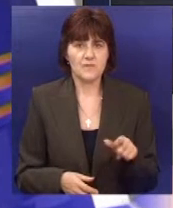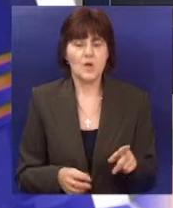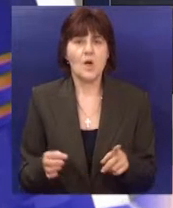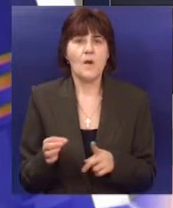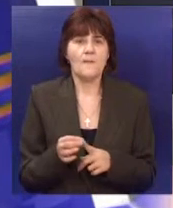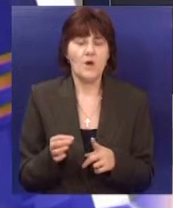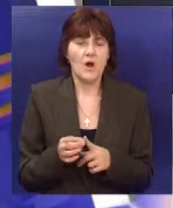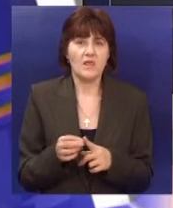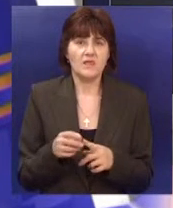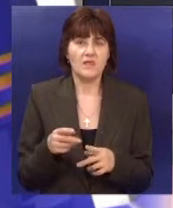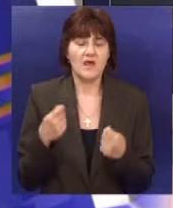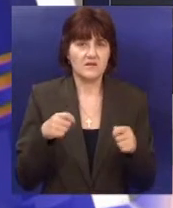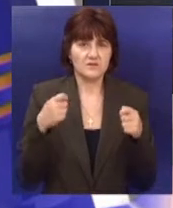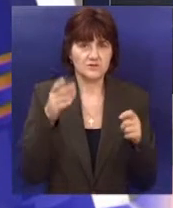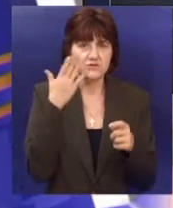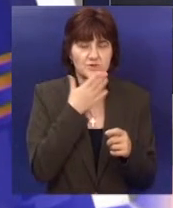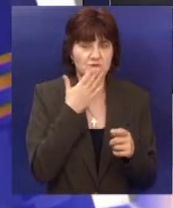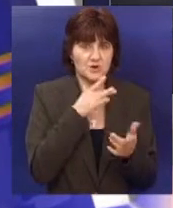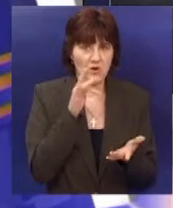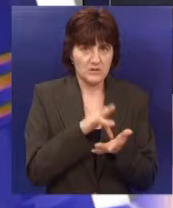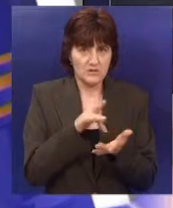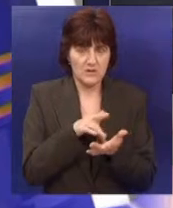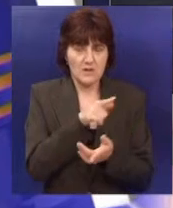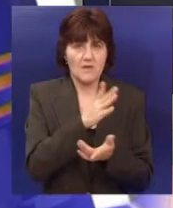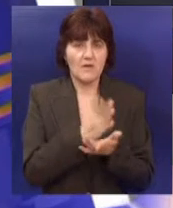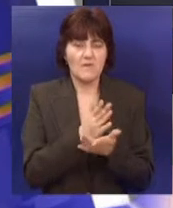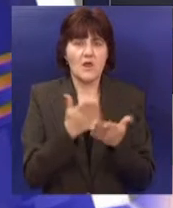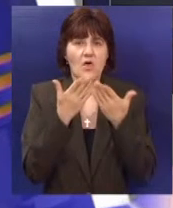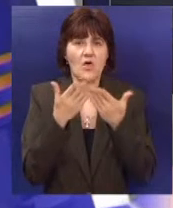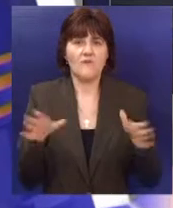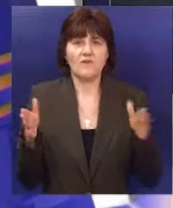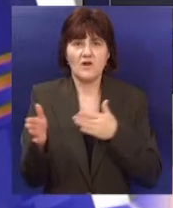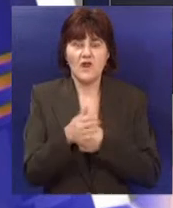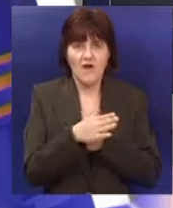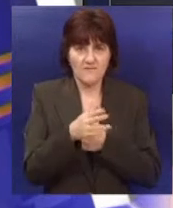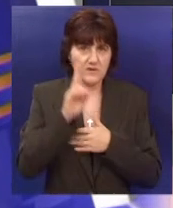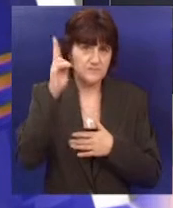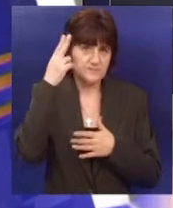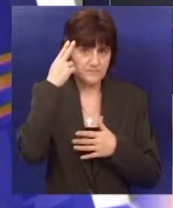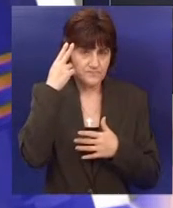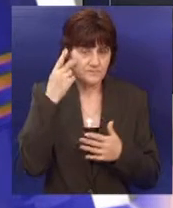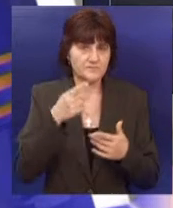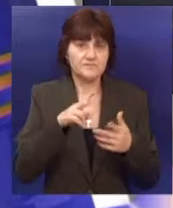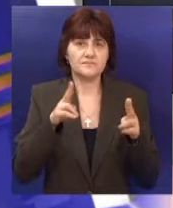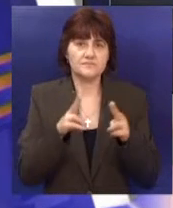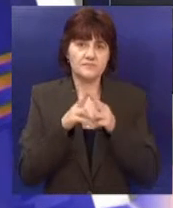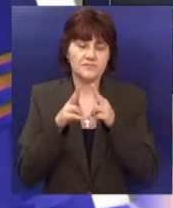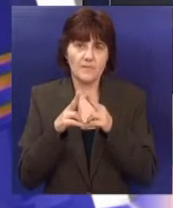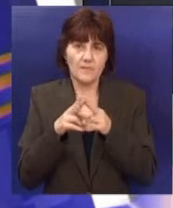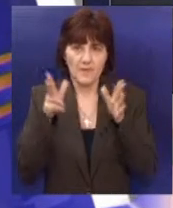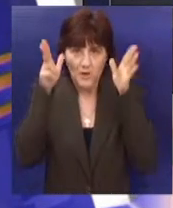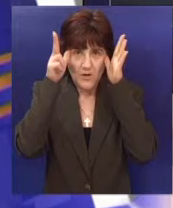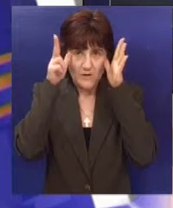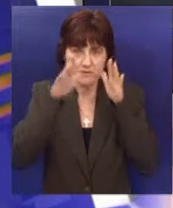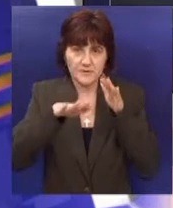školi organizovana je akcija Otvorena vrata koja je namenjena učenicima završnih razreda osnovnih škola koji na ovaj način mogu da se